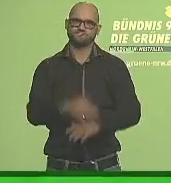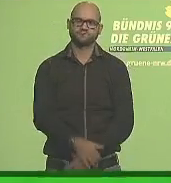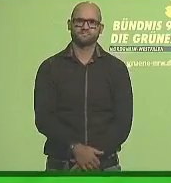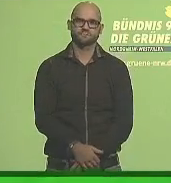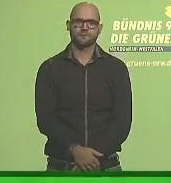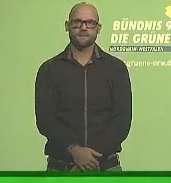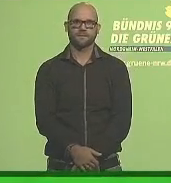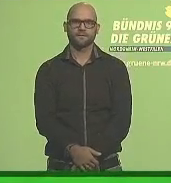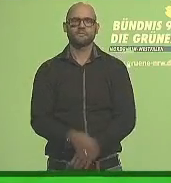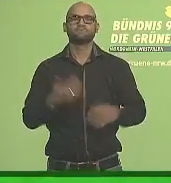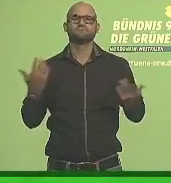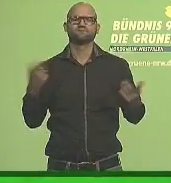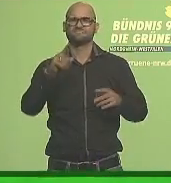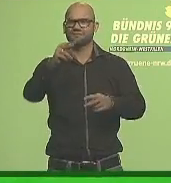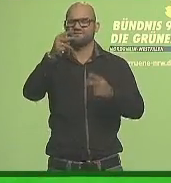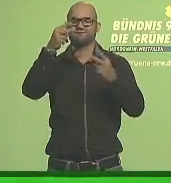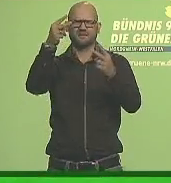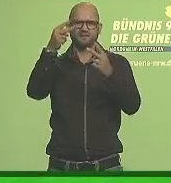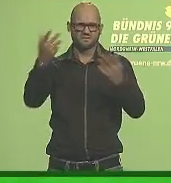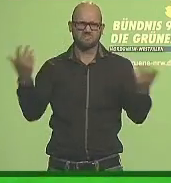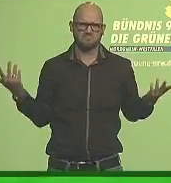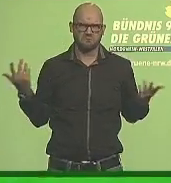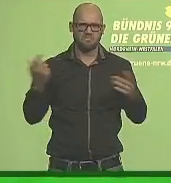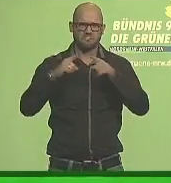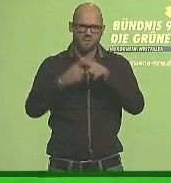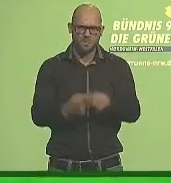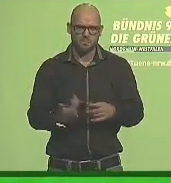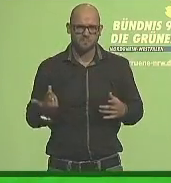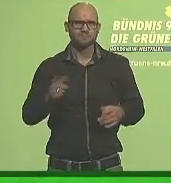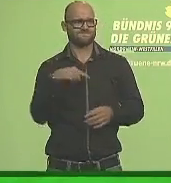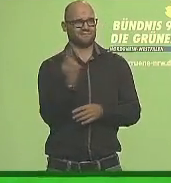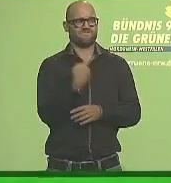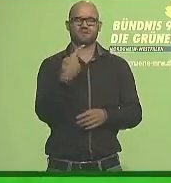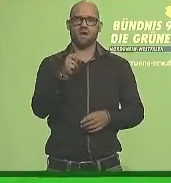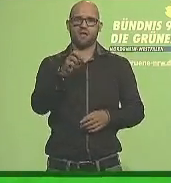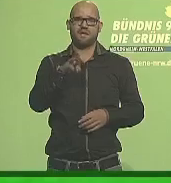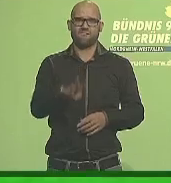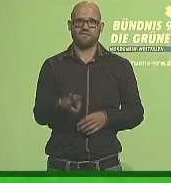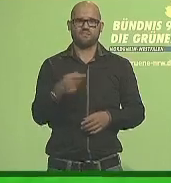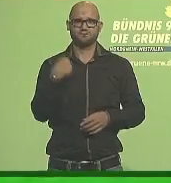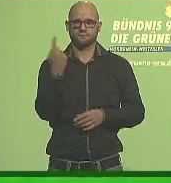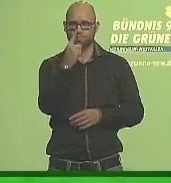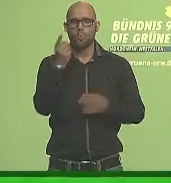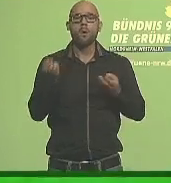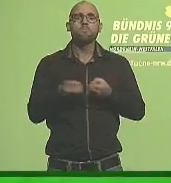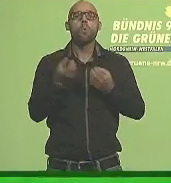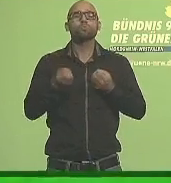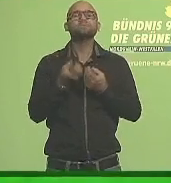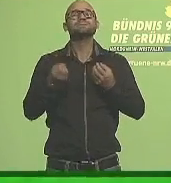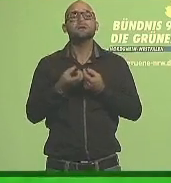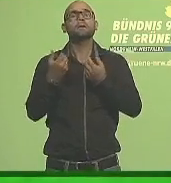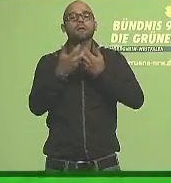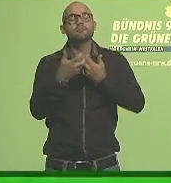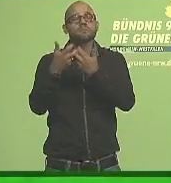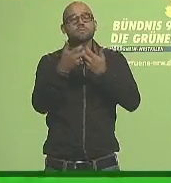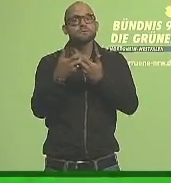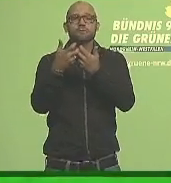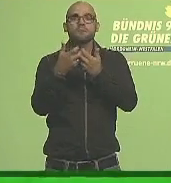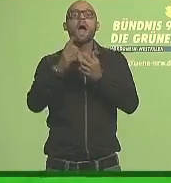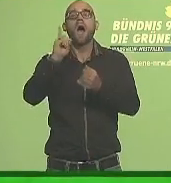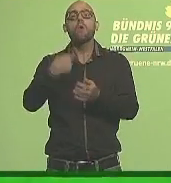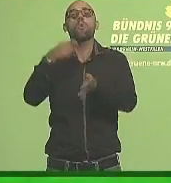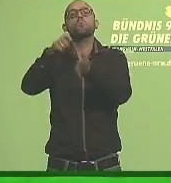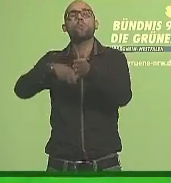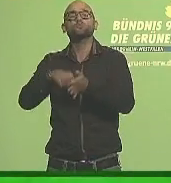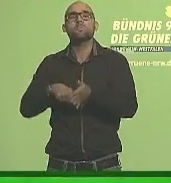Warum ist das so wichtig? Weil wir in NRW nicht nur Produzentinnen sind, sondern auch